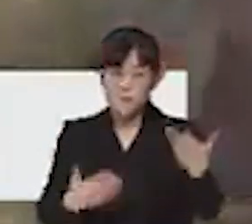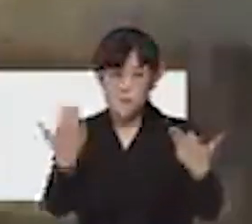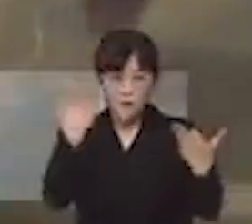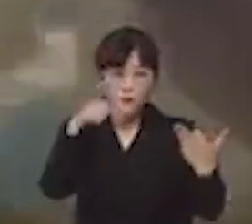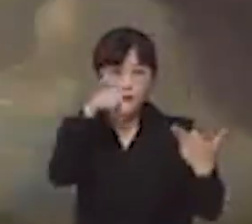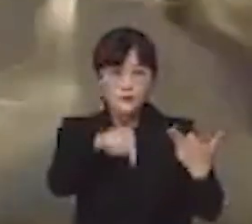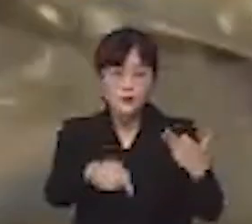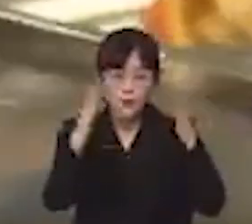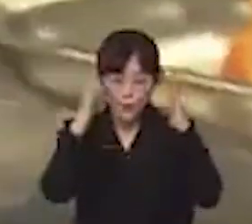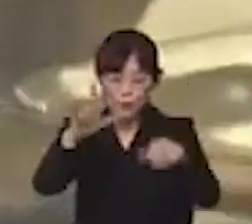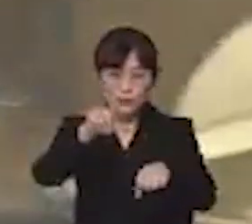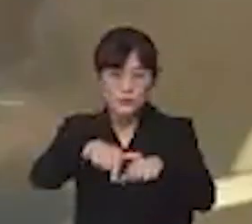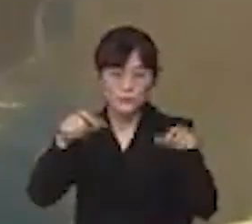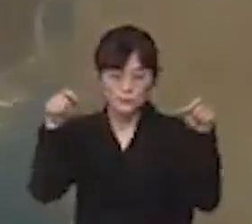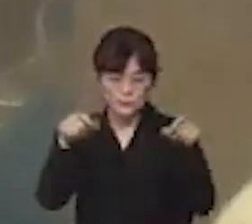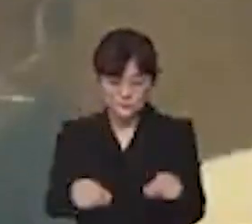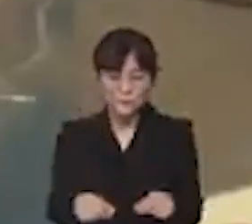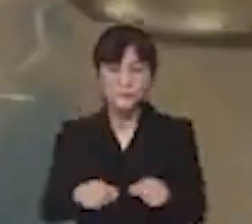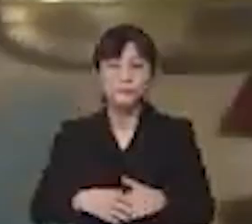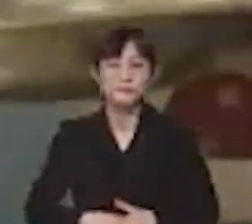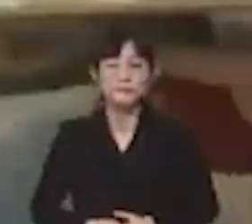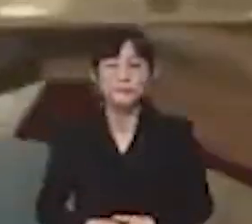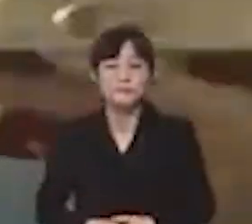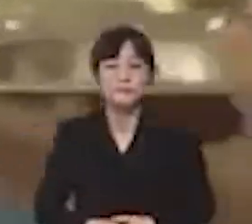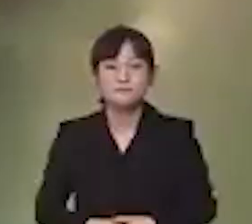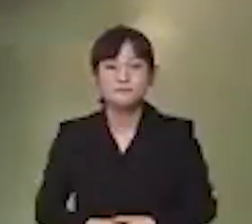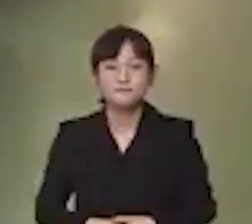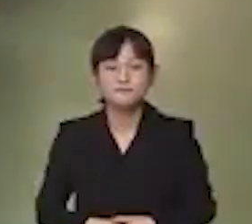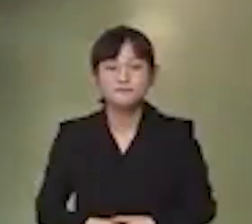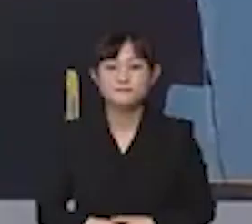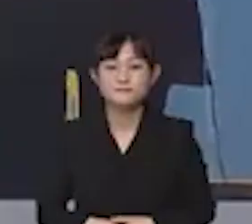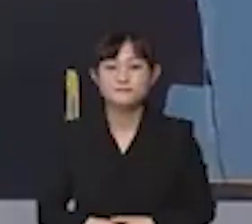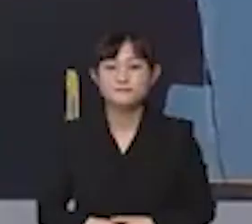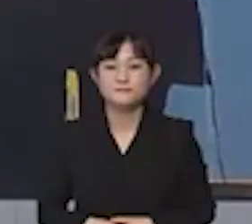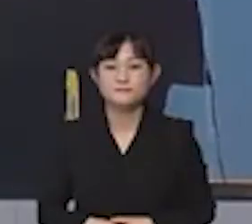18개 학교는 단축 수업 등 학사 일정을 조정했습니다.